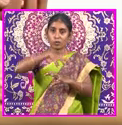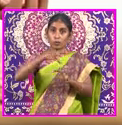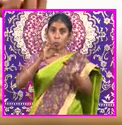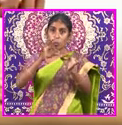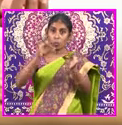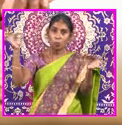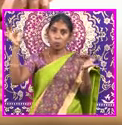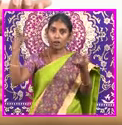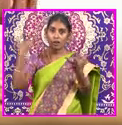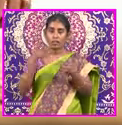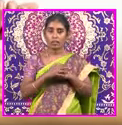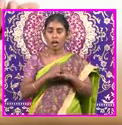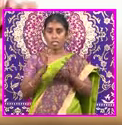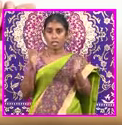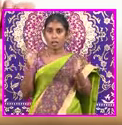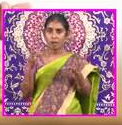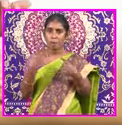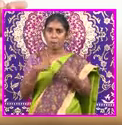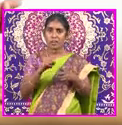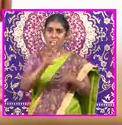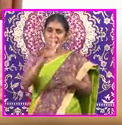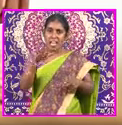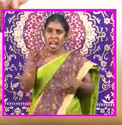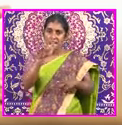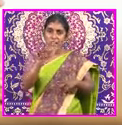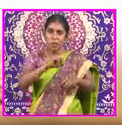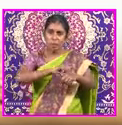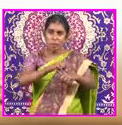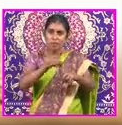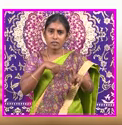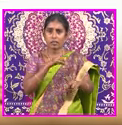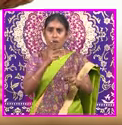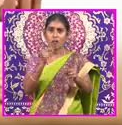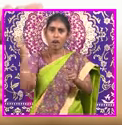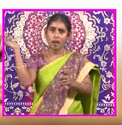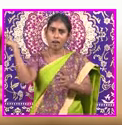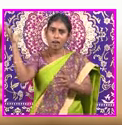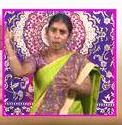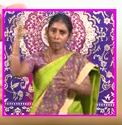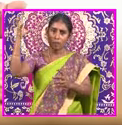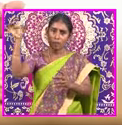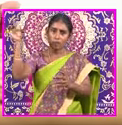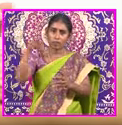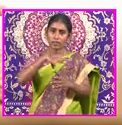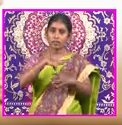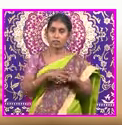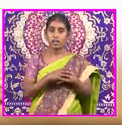8 நிமிடங்கள் 20 வினாடிகளில் பூமியை அடைவதற்கு எடுத்துக்கொள்கிறது. அப்படி வேகமாக பூமியை அடைந்தாலும்